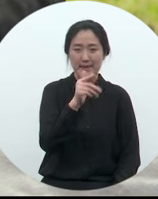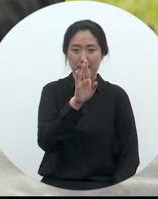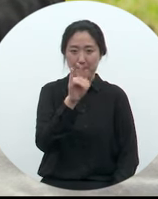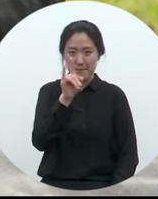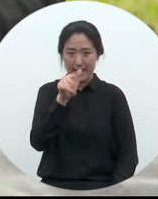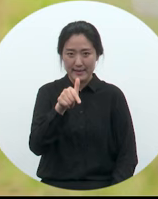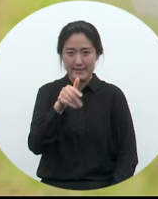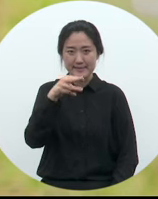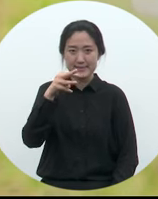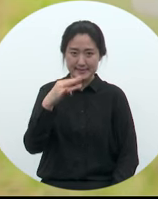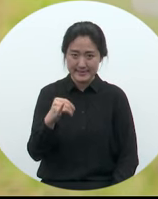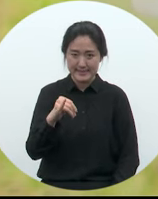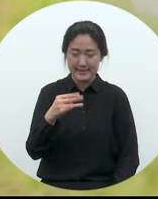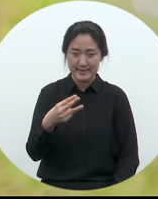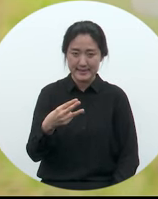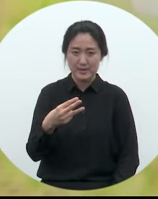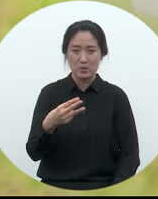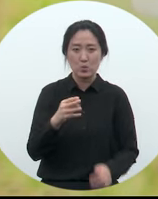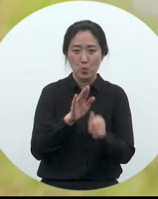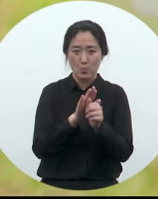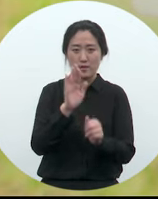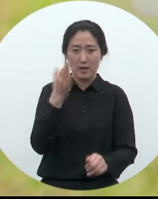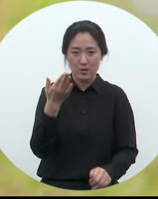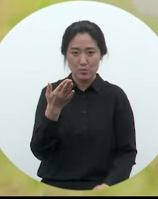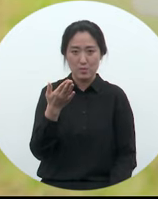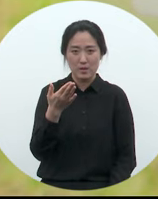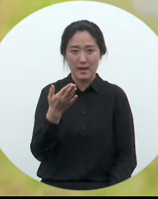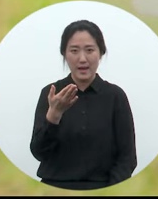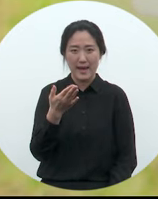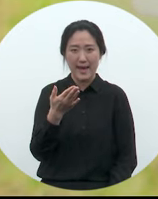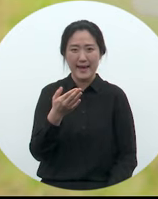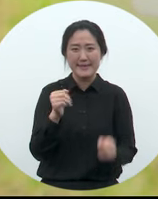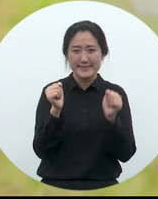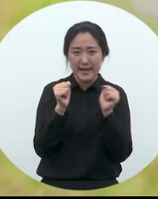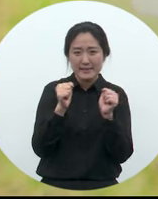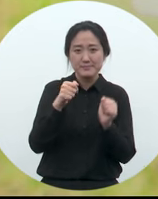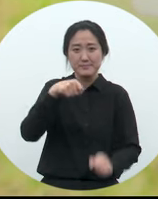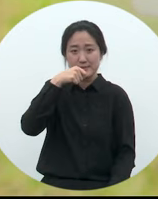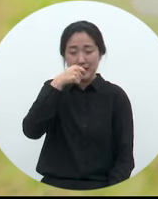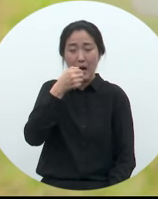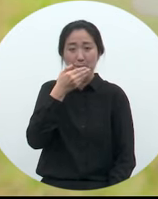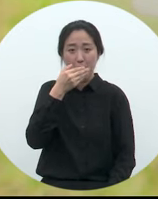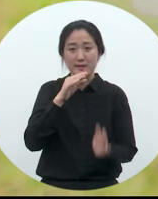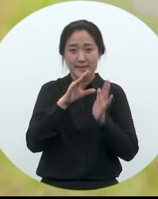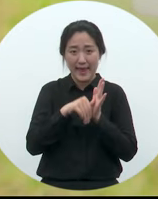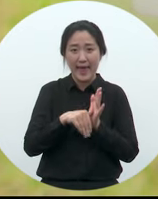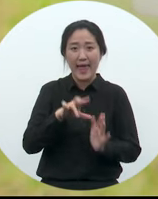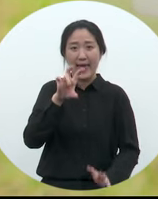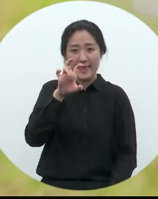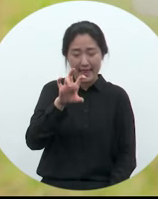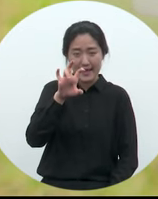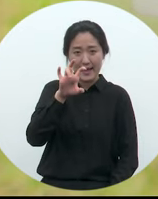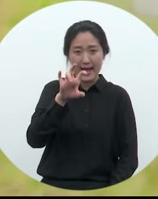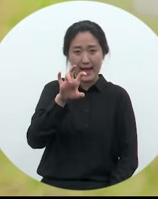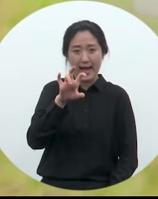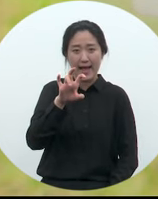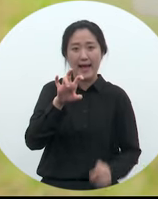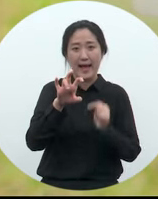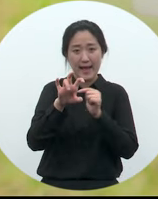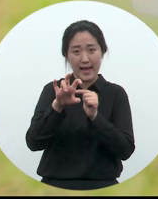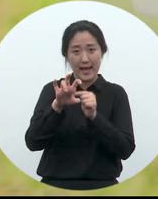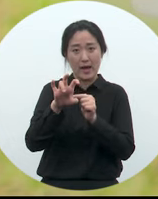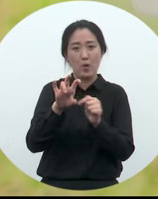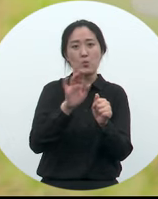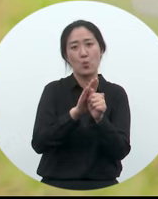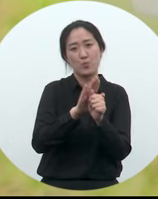많이 생기죠. 그리고 찬 음식이나 생선 같은 것을 잘못 먹고 체했을 때는 생강 같은 음식들이 도움이